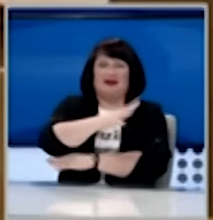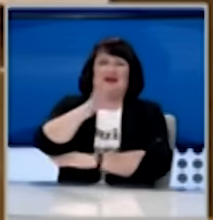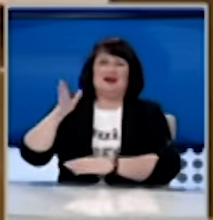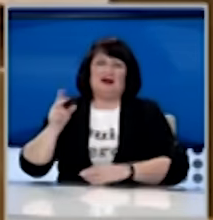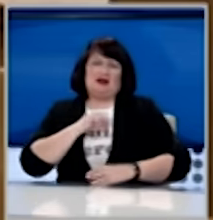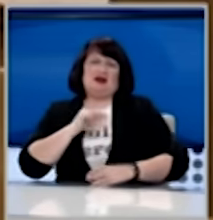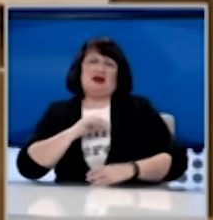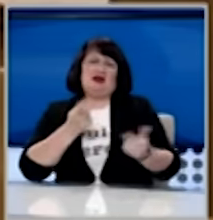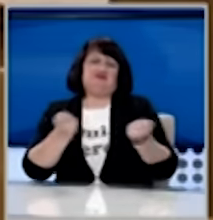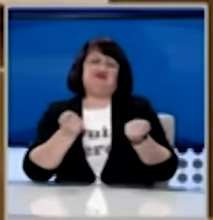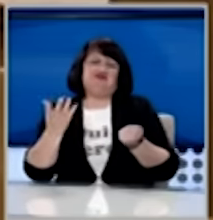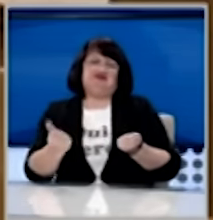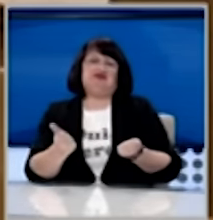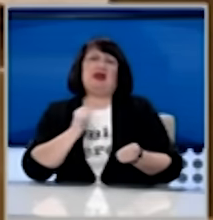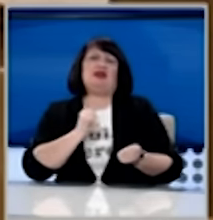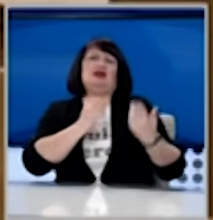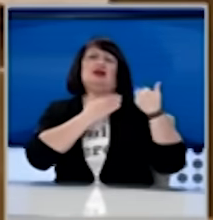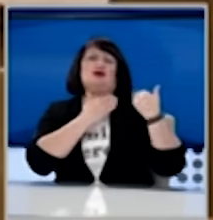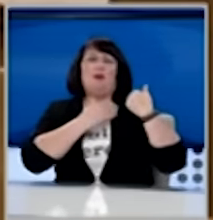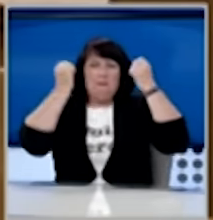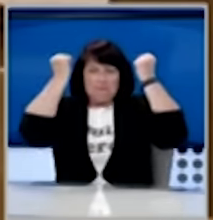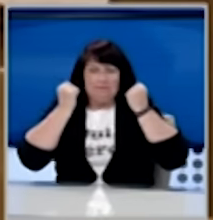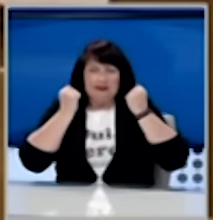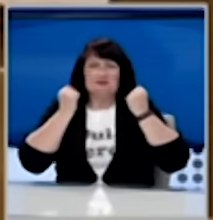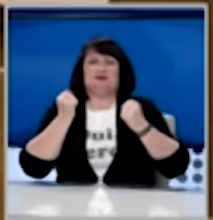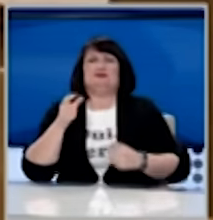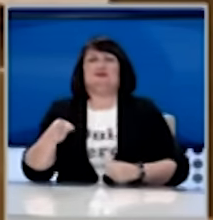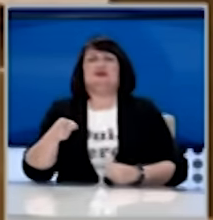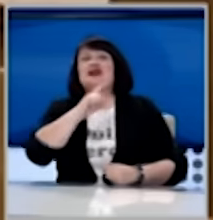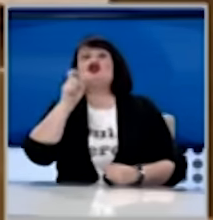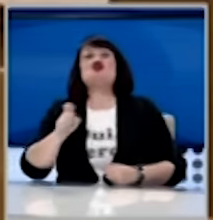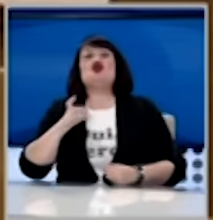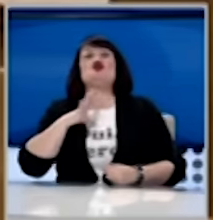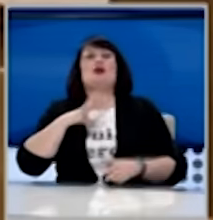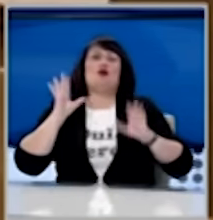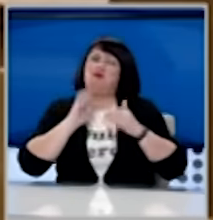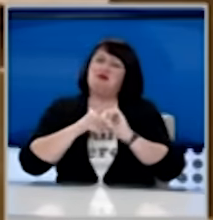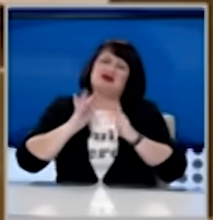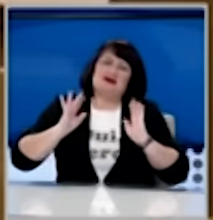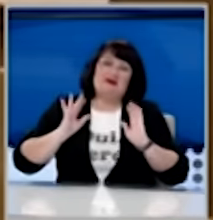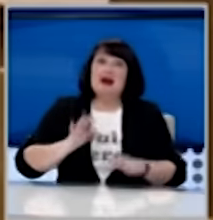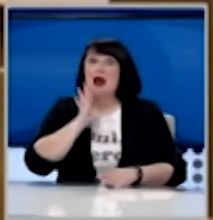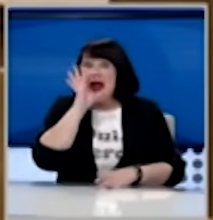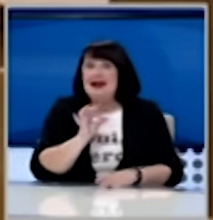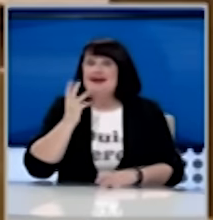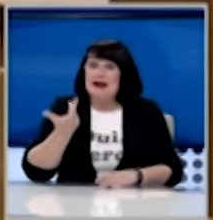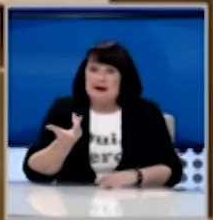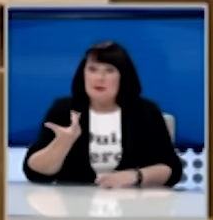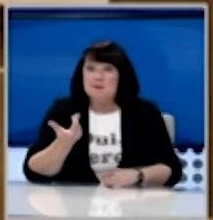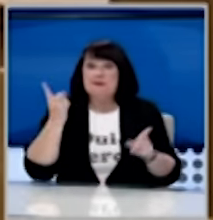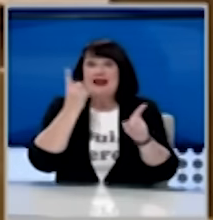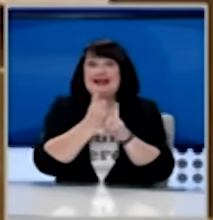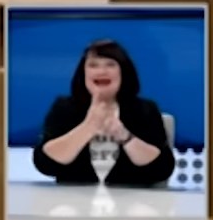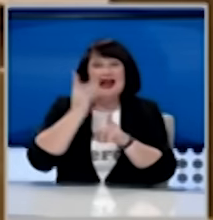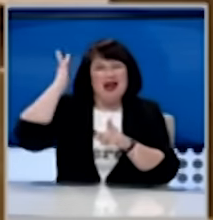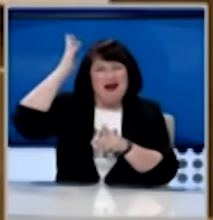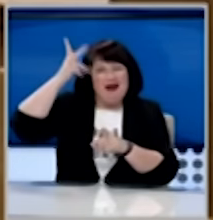κερδοφόρα διαχείριση σε βάρος μάλιστα και της ίδιας της ζωής του λαού η αλήθεια είναι ότι ειδικά για τον